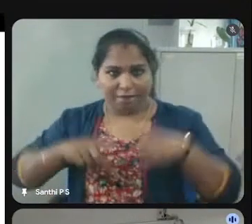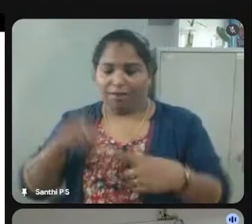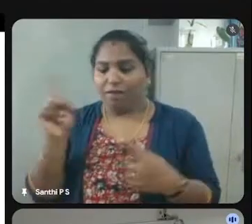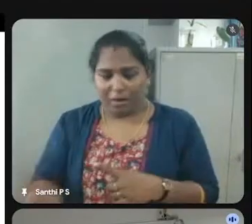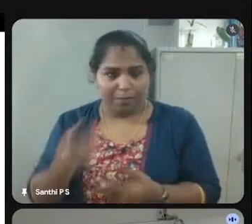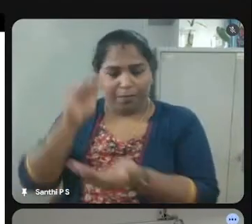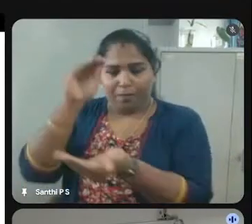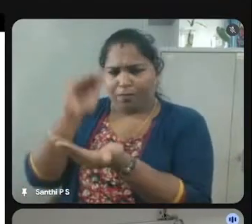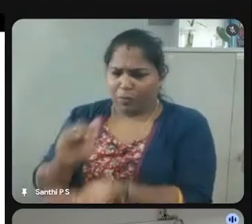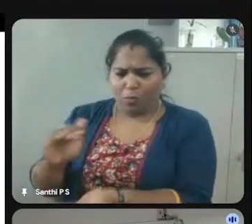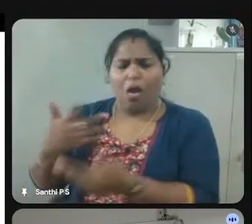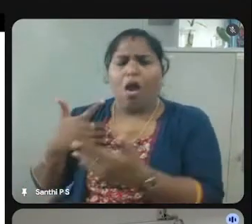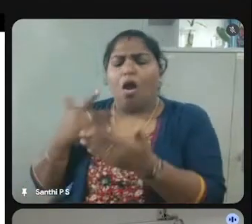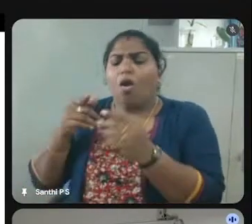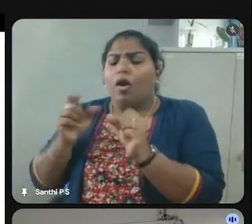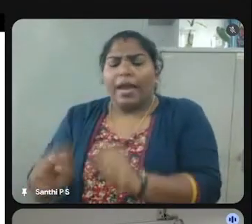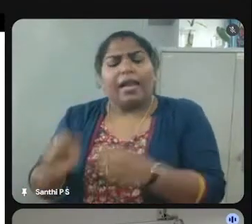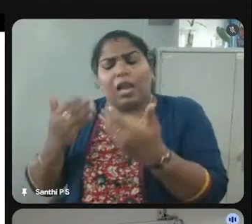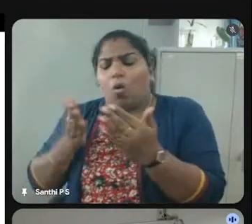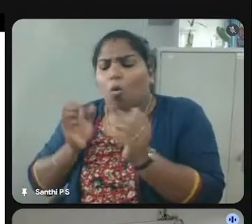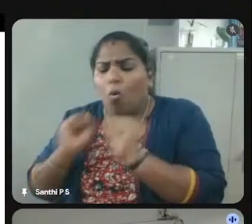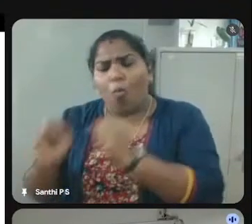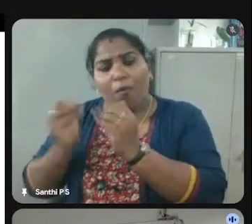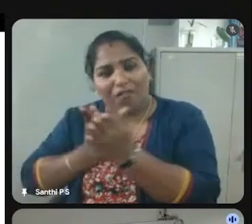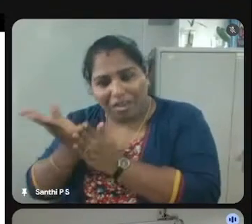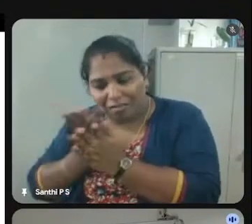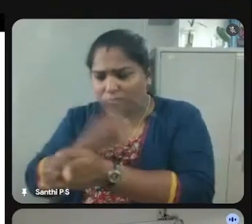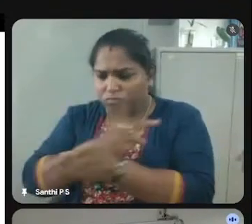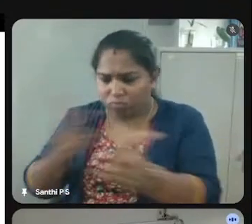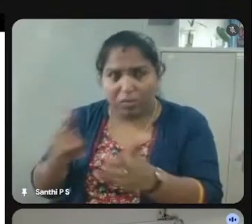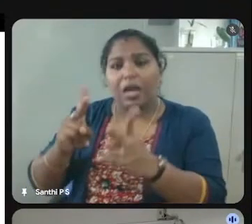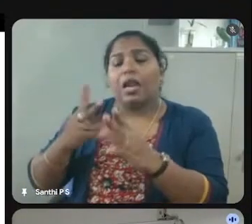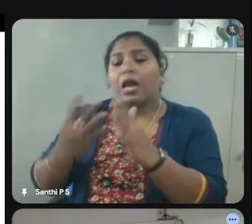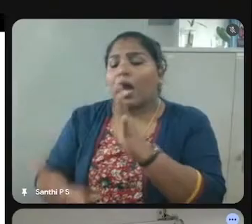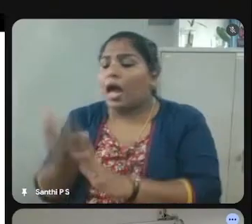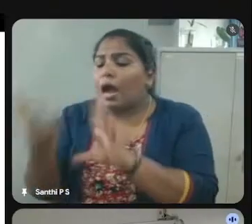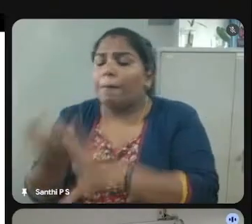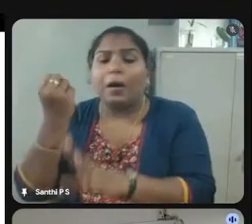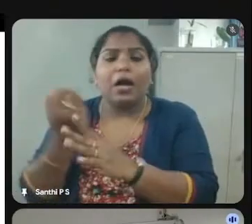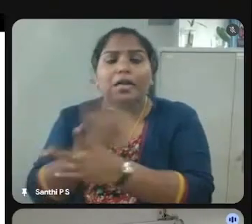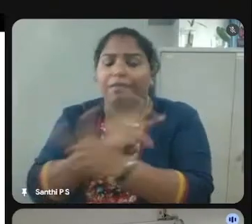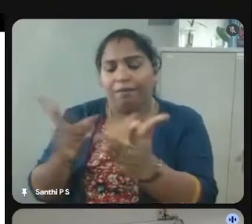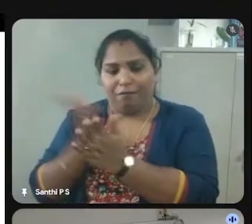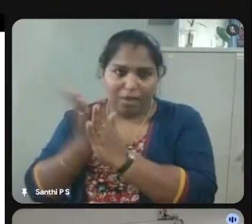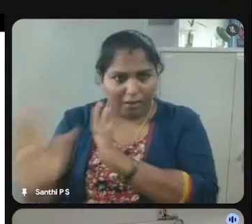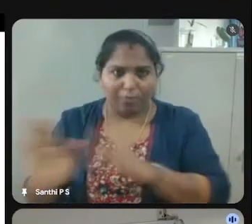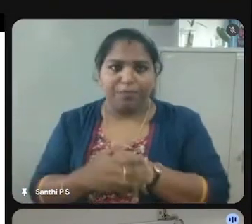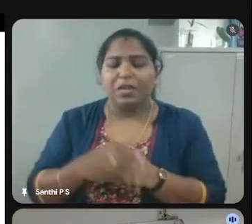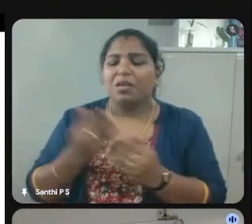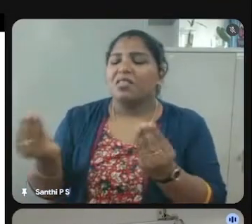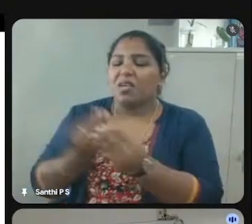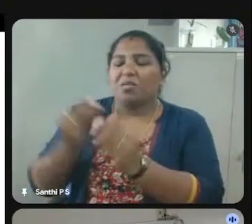നമുക്ക് കൊണ്ടുപോകാൻ പറ്റണം. ഓരോ കുഞ്ഞിനും ആ ചിട്ടകൾ ഇംപ്ലിമെന്റ് ചെയ്യുന്നത് രീതികൾ വേറെ ആയിരിക്കും. ഇപ്പം തീരെ ഔട്ട്പുട്ട് ഒന്നും